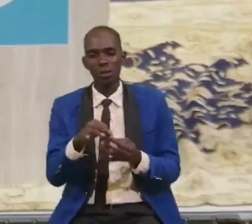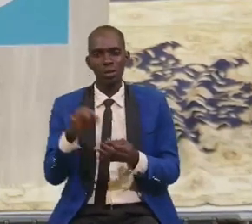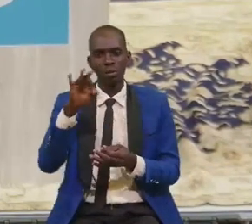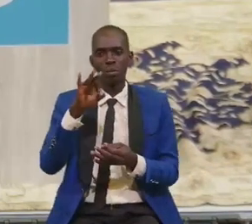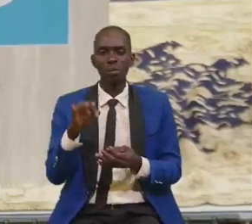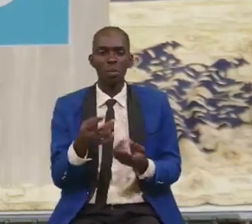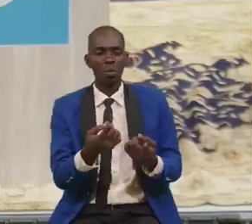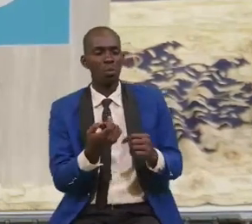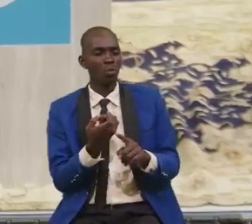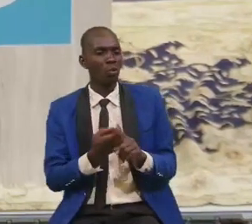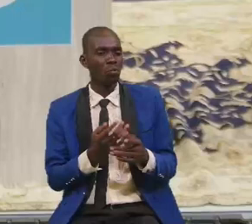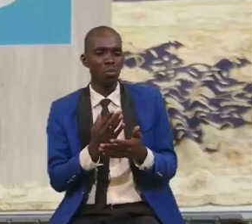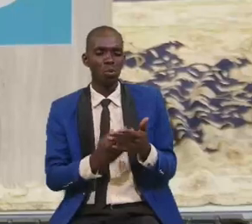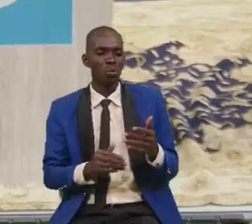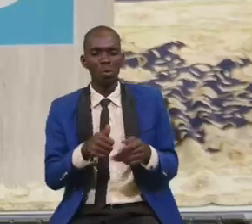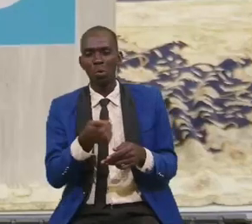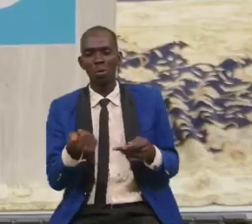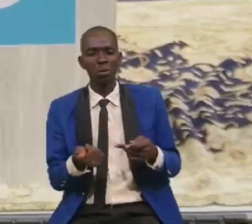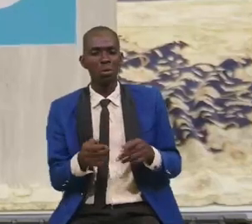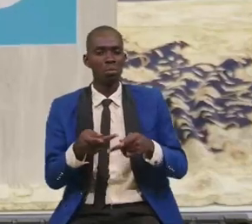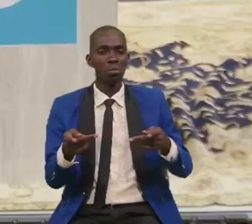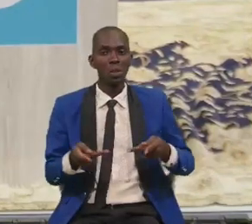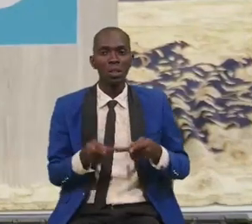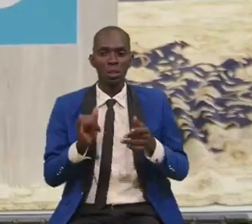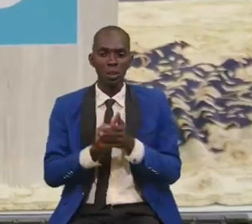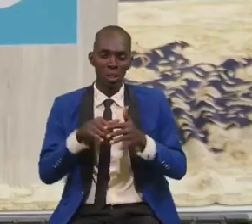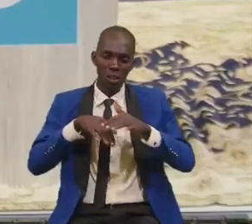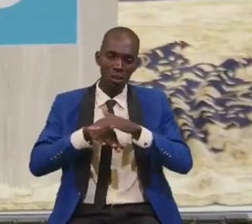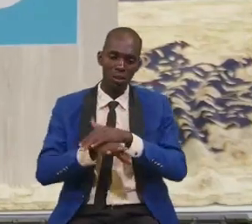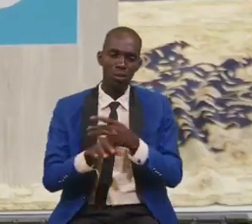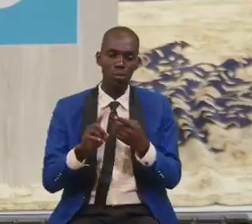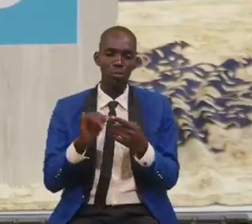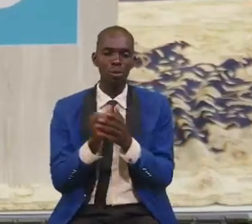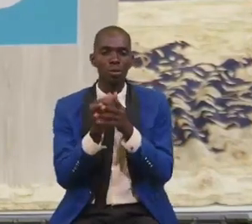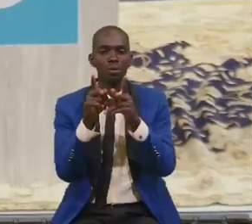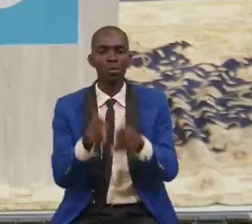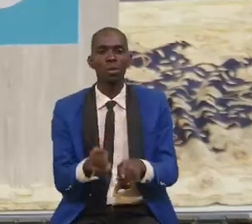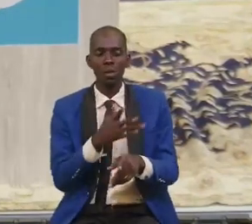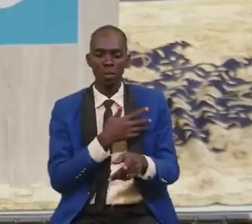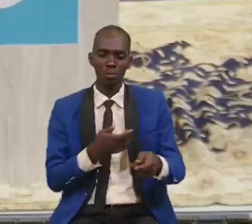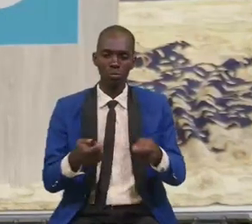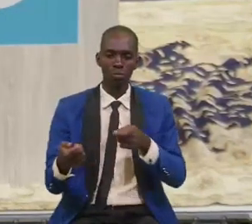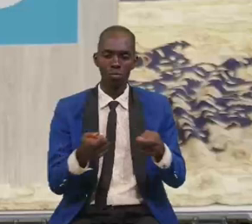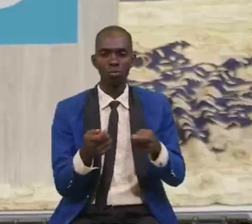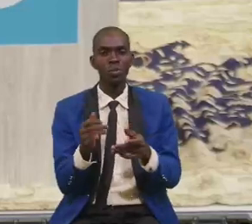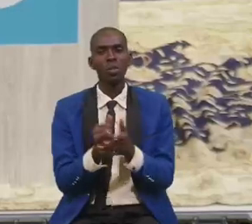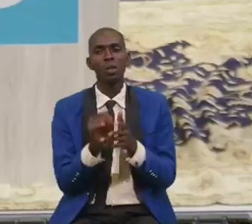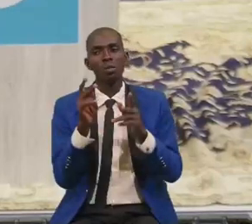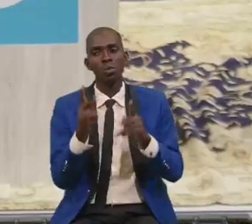de quelque part d'autre qui entre en lui et qui l'amène à faire quelque chose